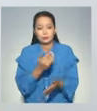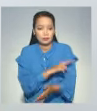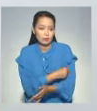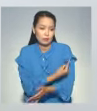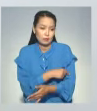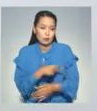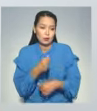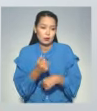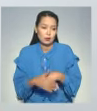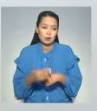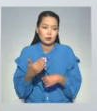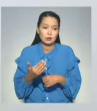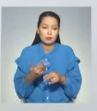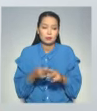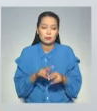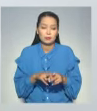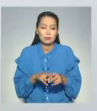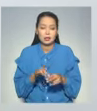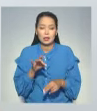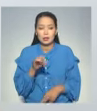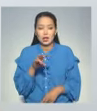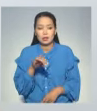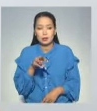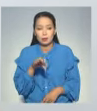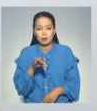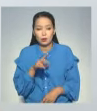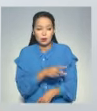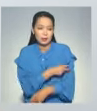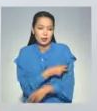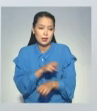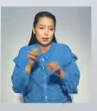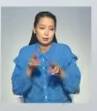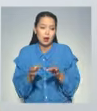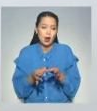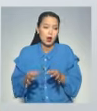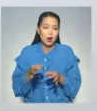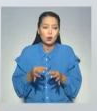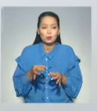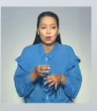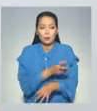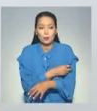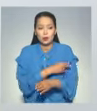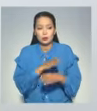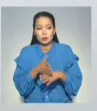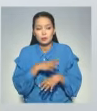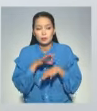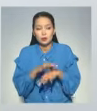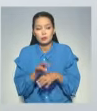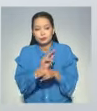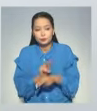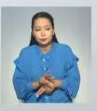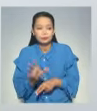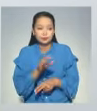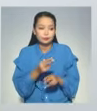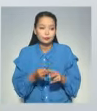көрсету орталығының токсиколог және реаниматолог дәрігерлері арнайы аудандық ауруханаға келіп, жүргізіп жатқан емдік шараларымен